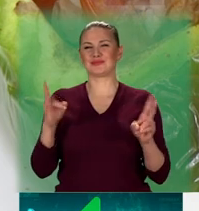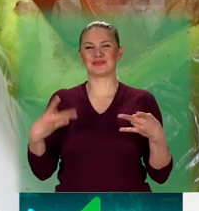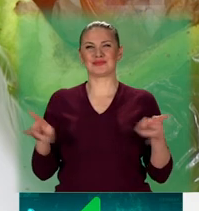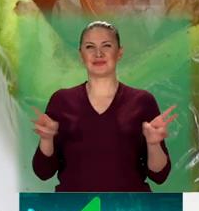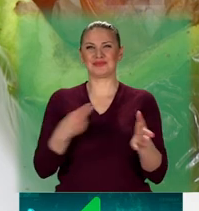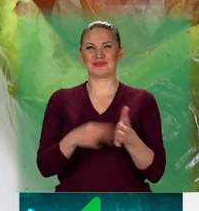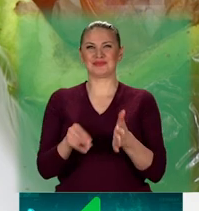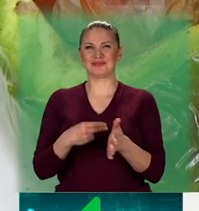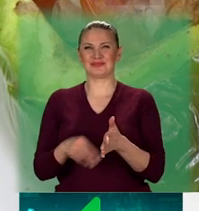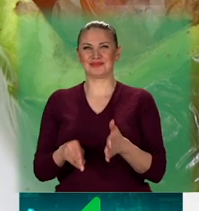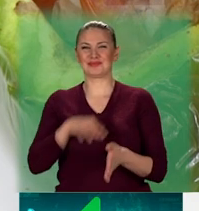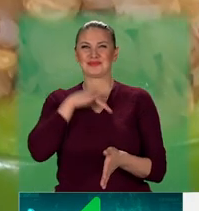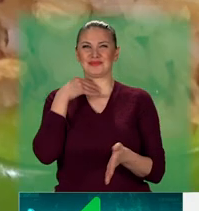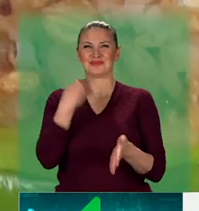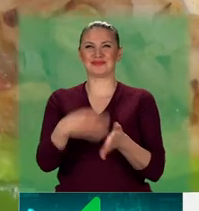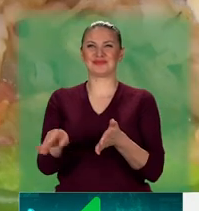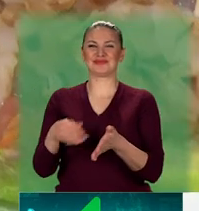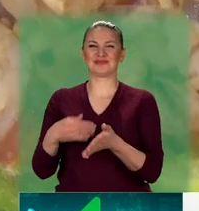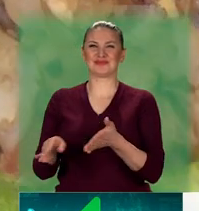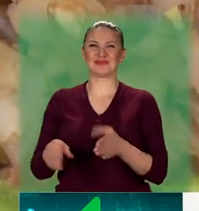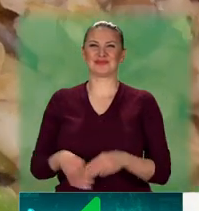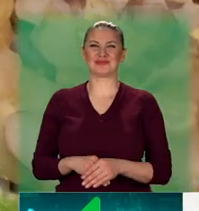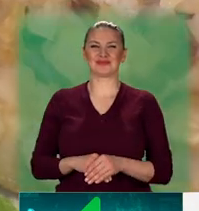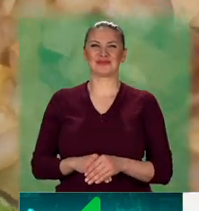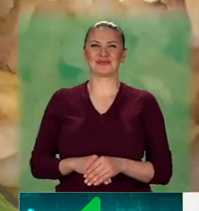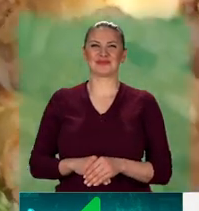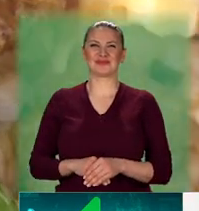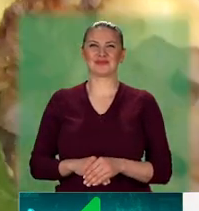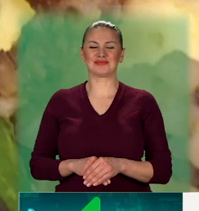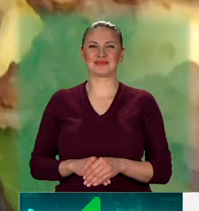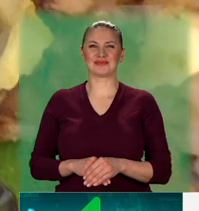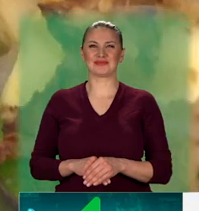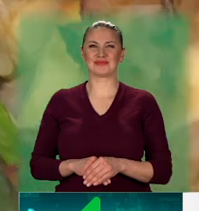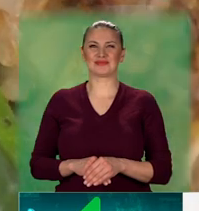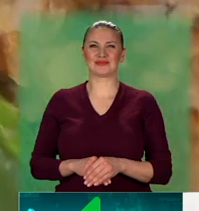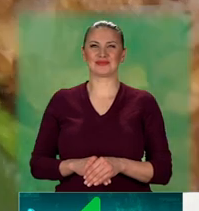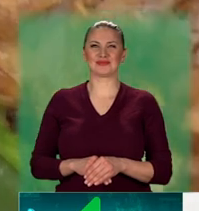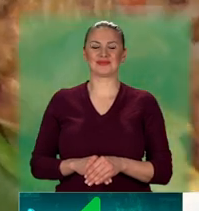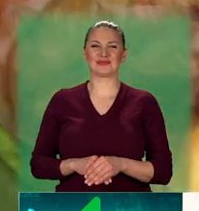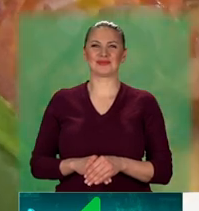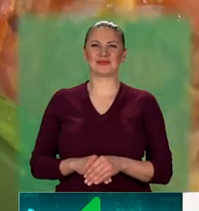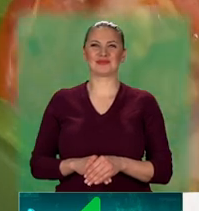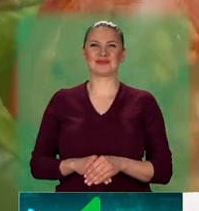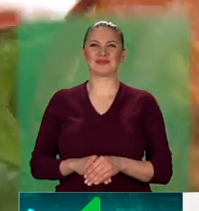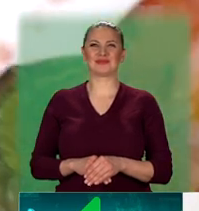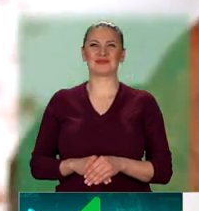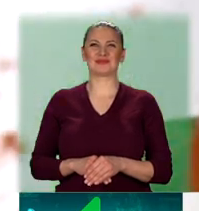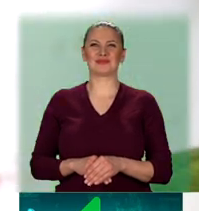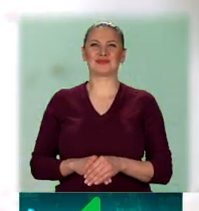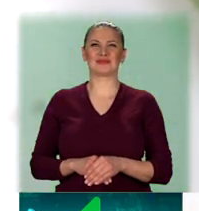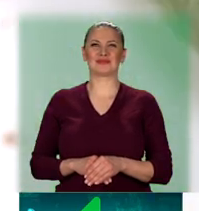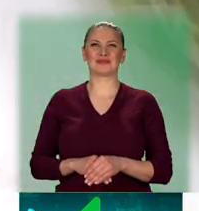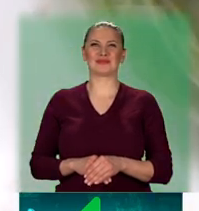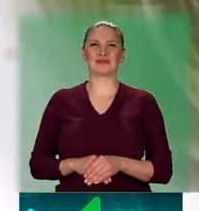в домах некоторых сахалинцев переполнены. Самое время внести разнообразие в свой рацион и приготовить фаршированные перцы. Тем более